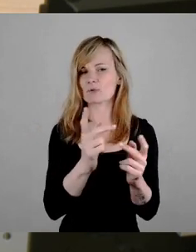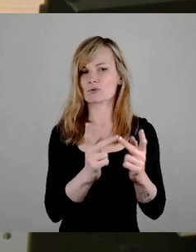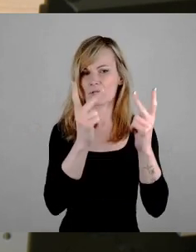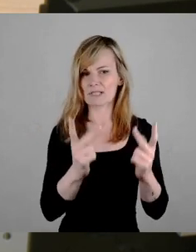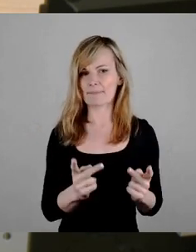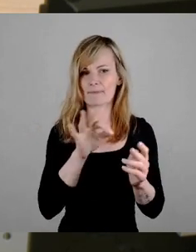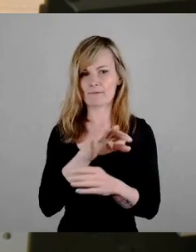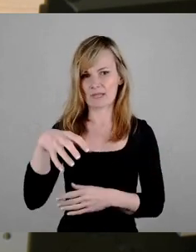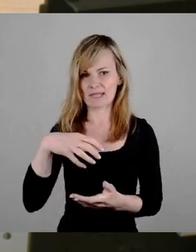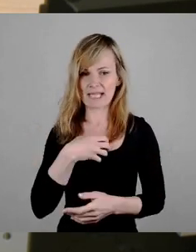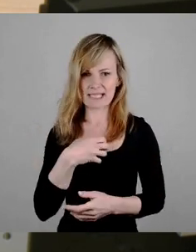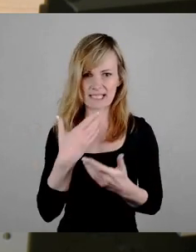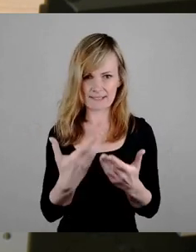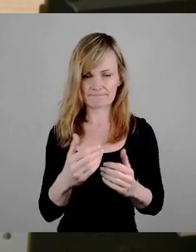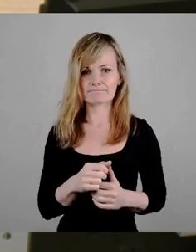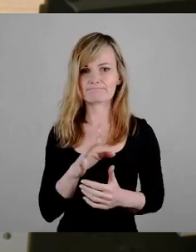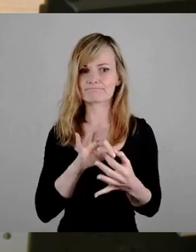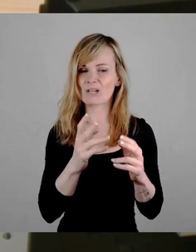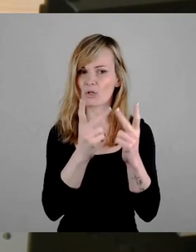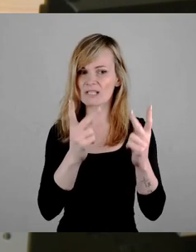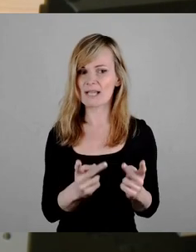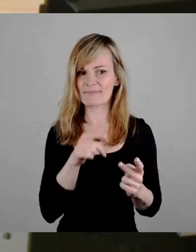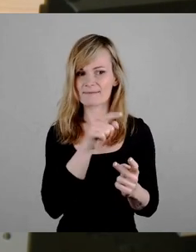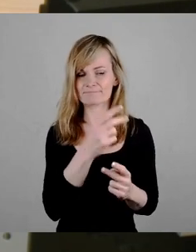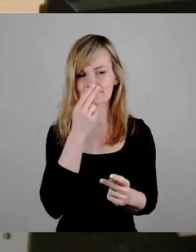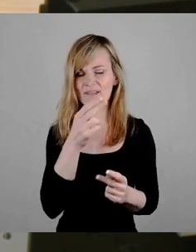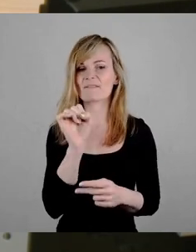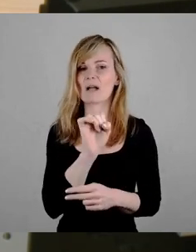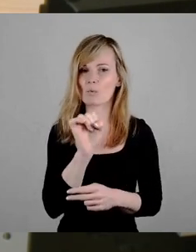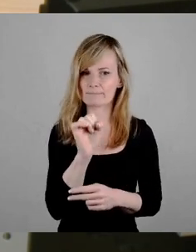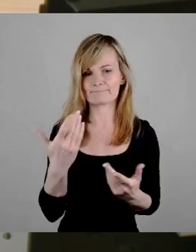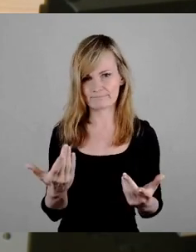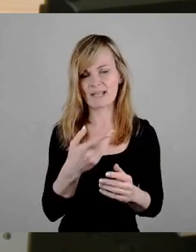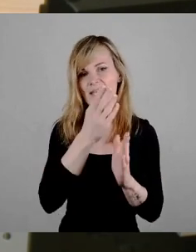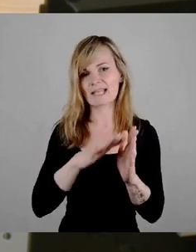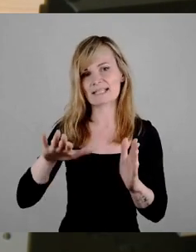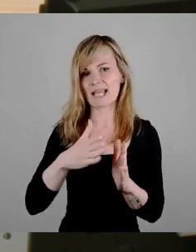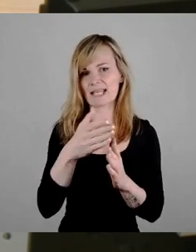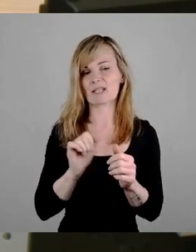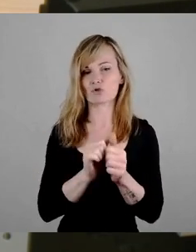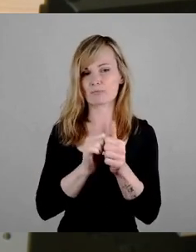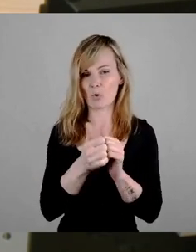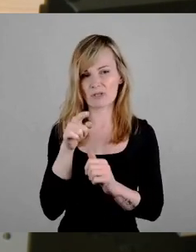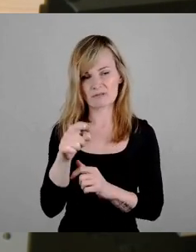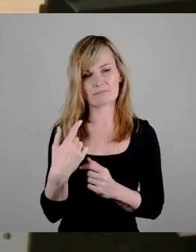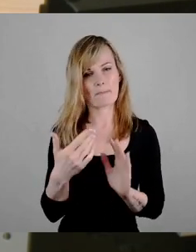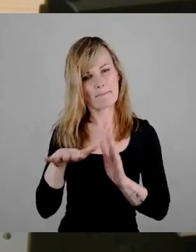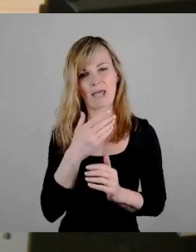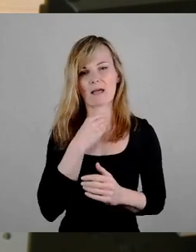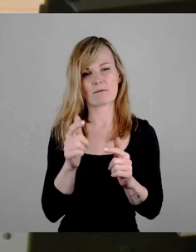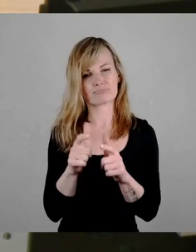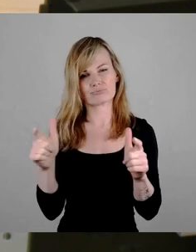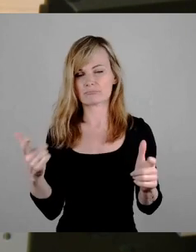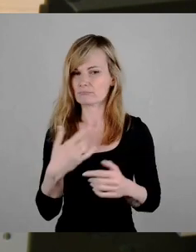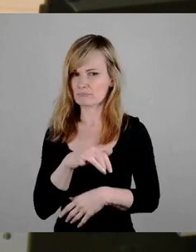Dresden folgt einem gewachsenen Bedürfnis für den Skatesport. Skaten ist für viele